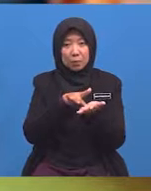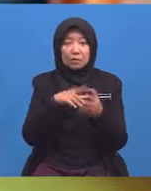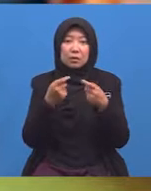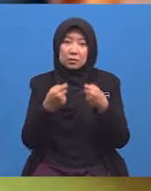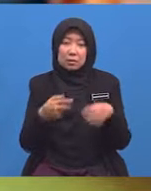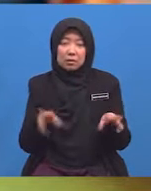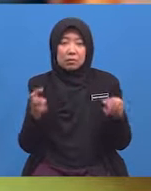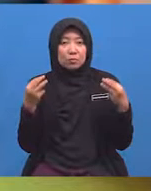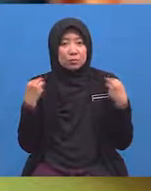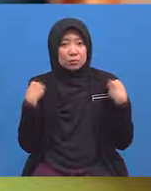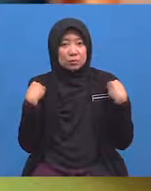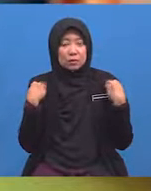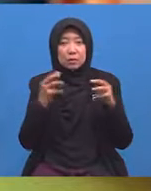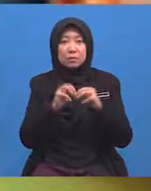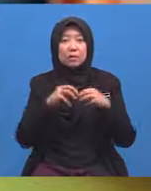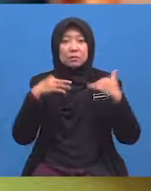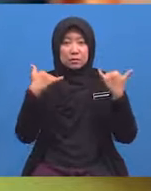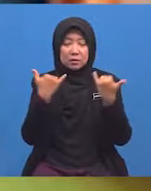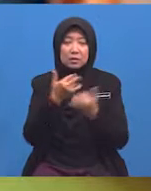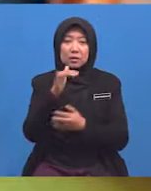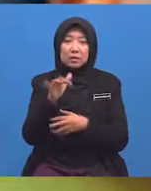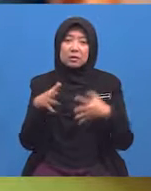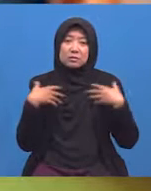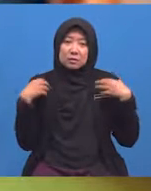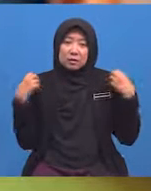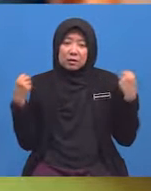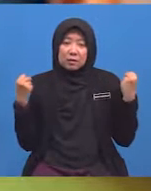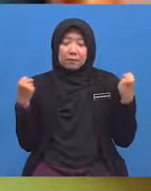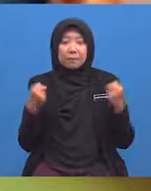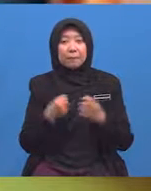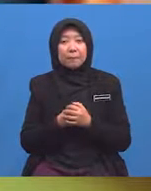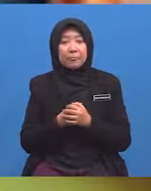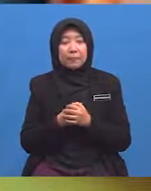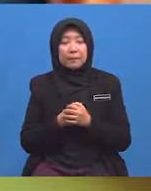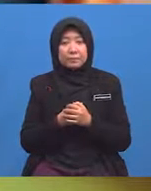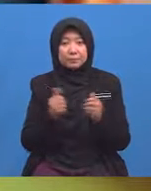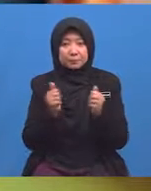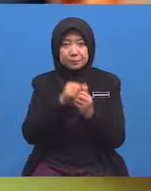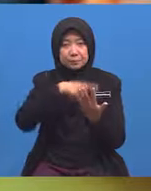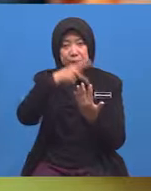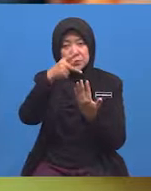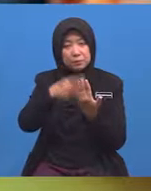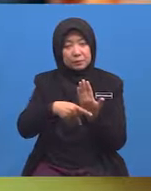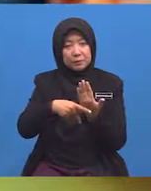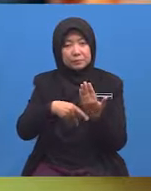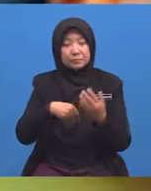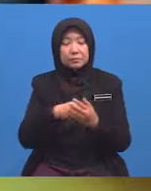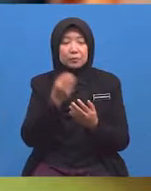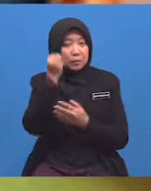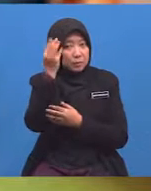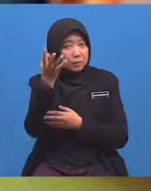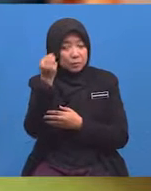telah mewujudkan masyarakat yang sihat melalui program yang merangkumi